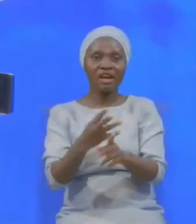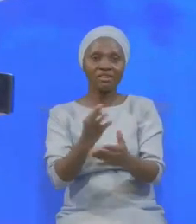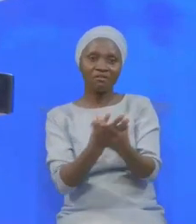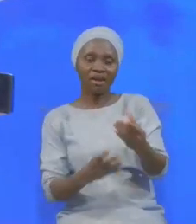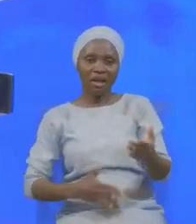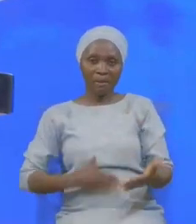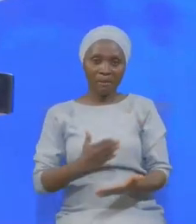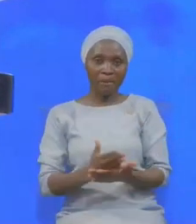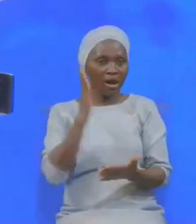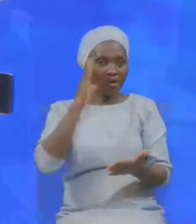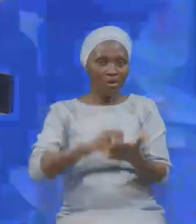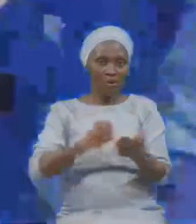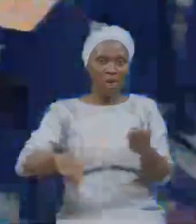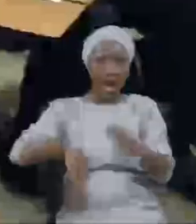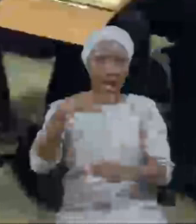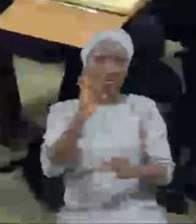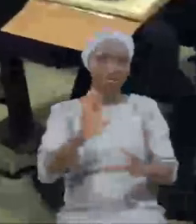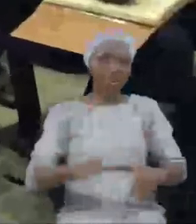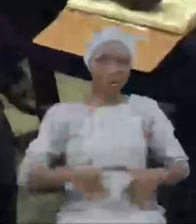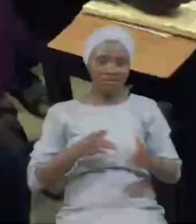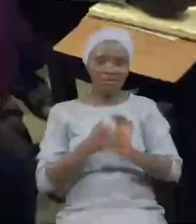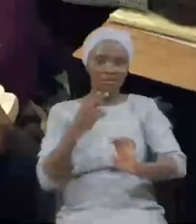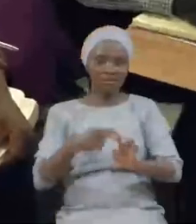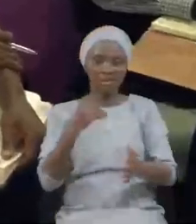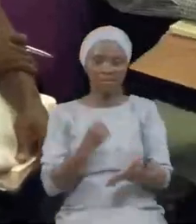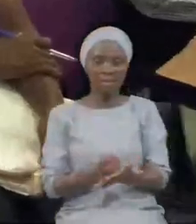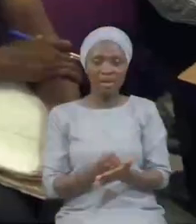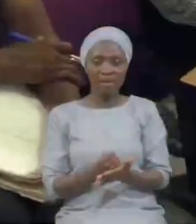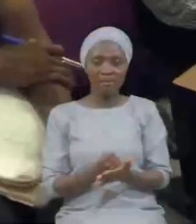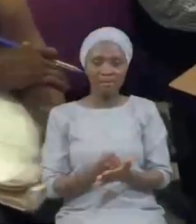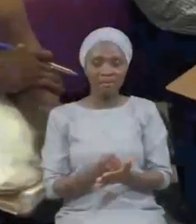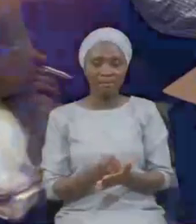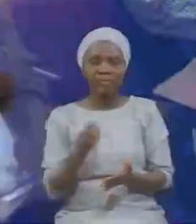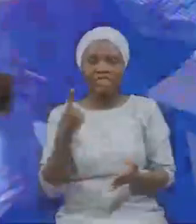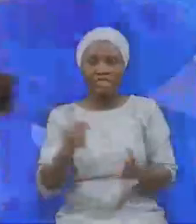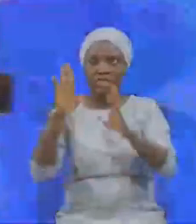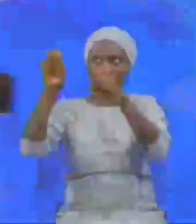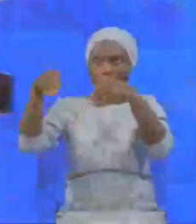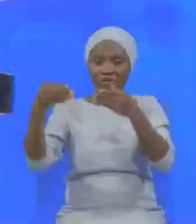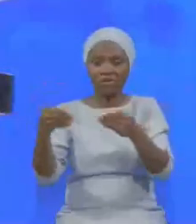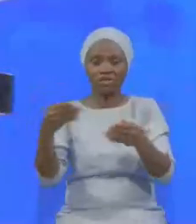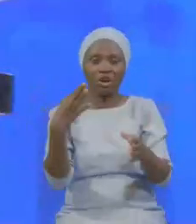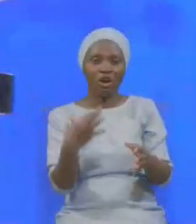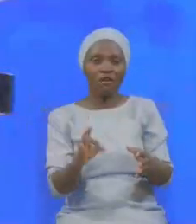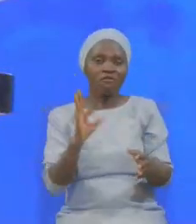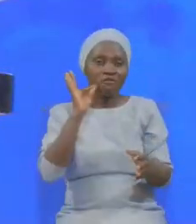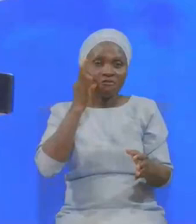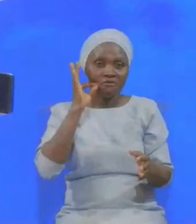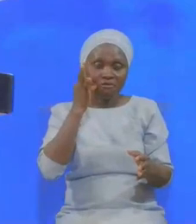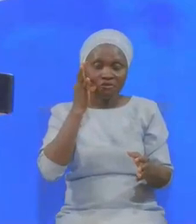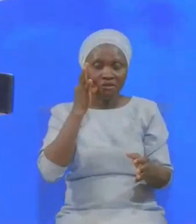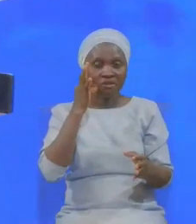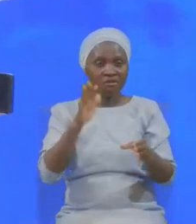chômage, toute forme de stérilité est ôtée de votre vie au nom de Jésus-Christ. La provision de